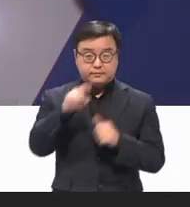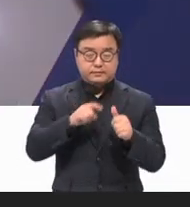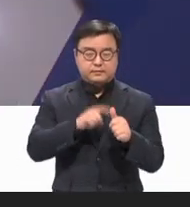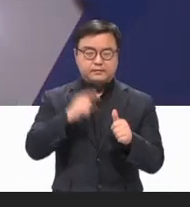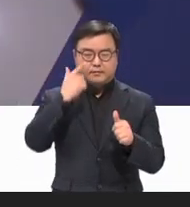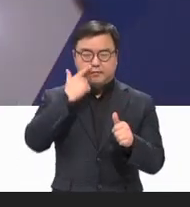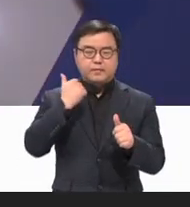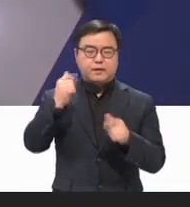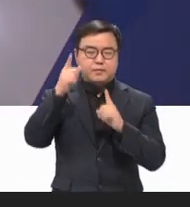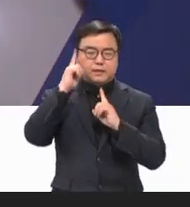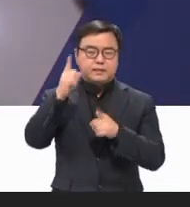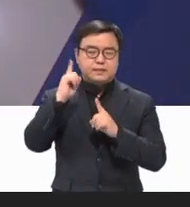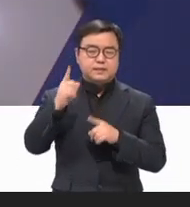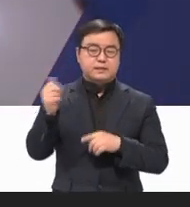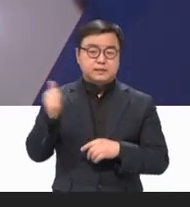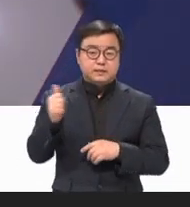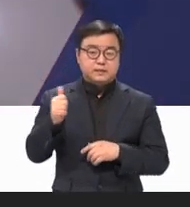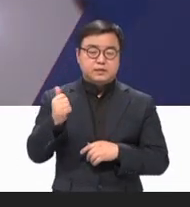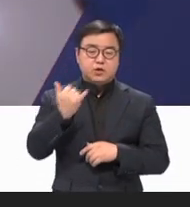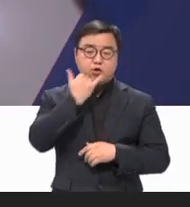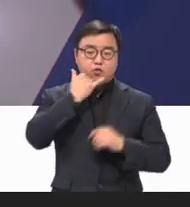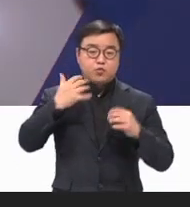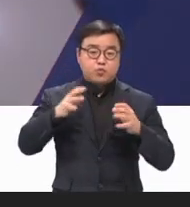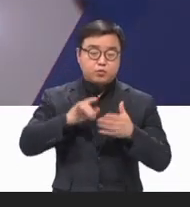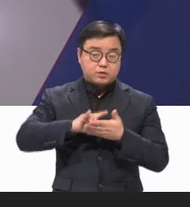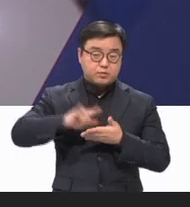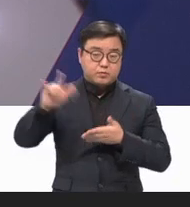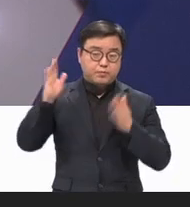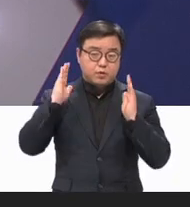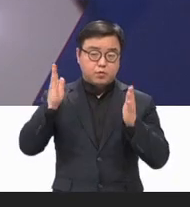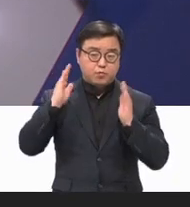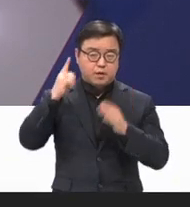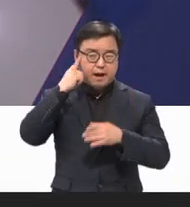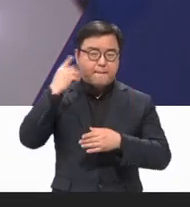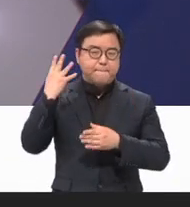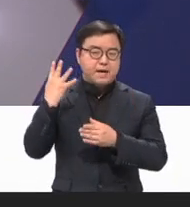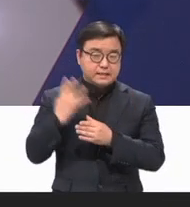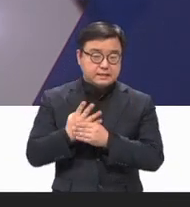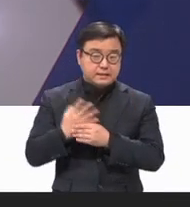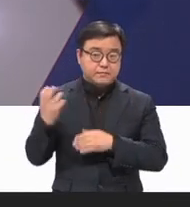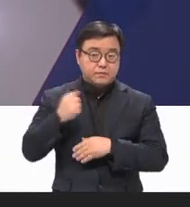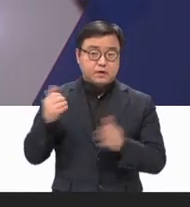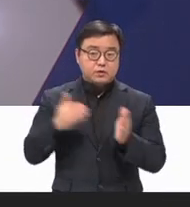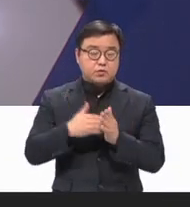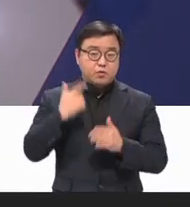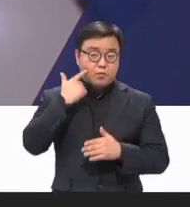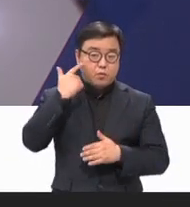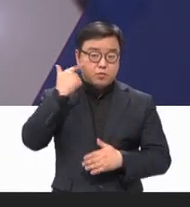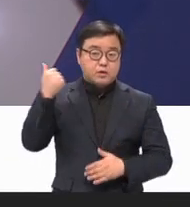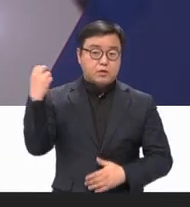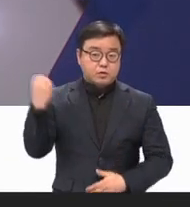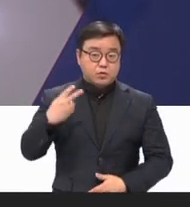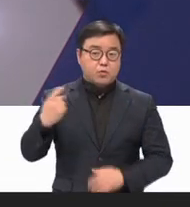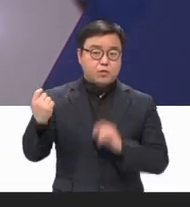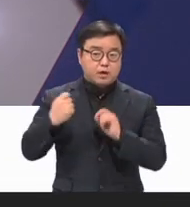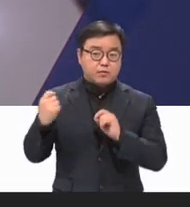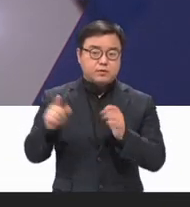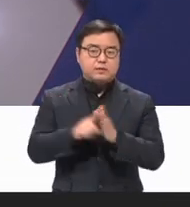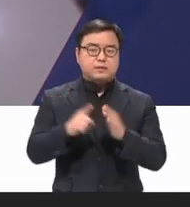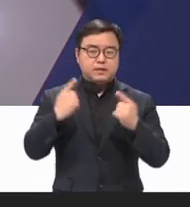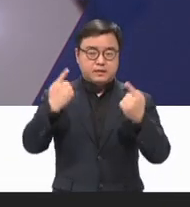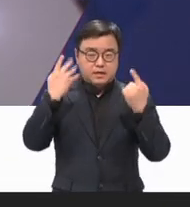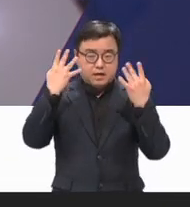아버지 이모 씨 의 경우에는 독일에서 유학한 박사학위 소지자 이다가 또 목사이자 있는 신학 대학교 교수로